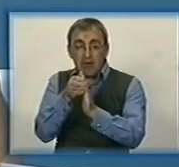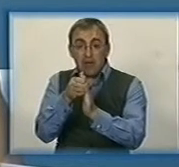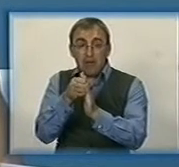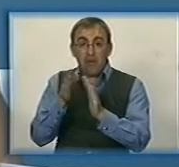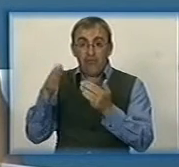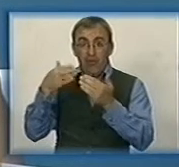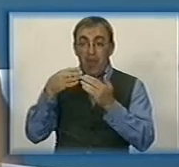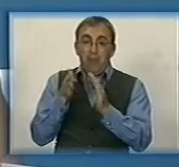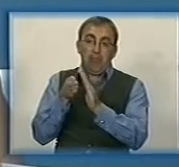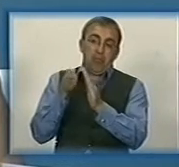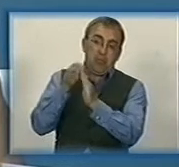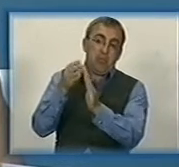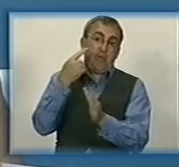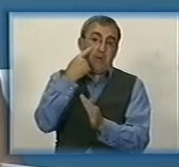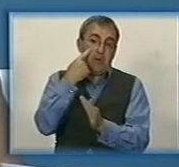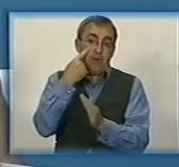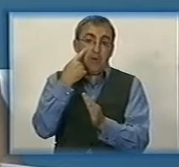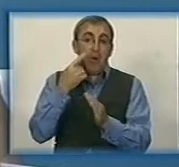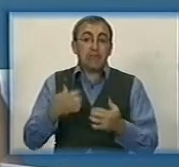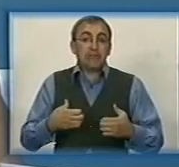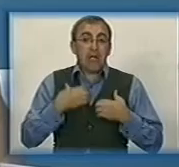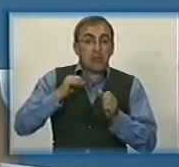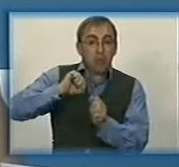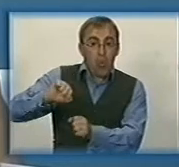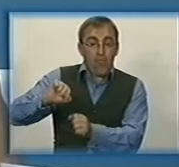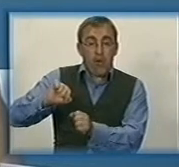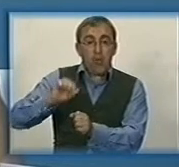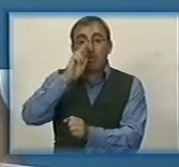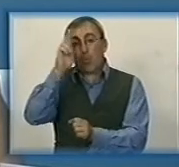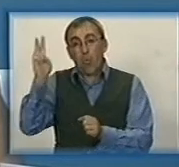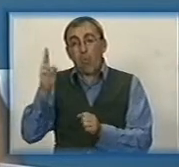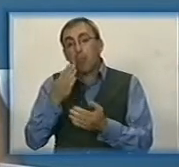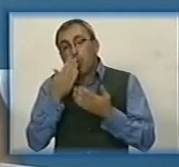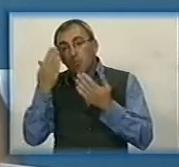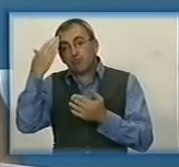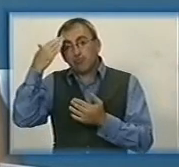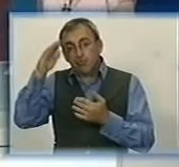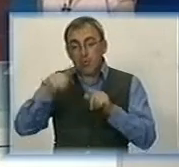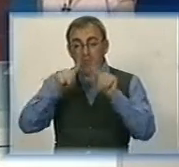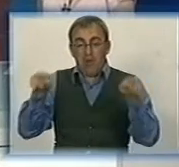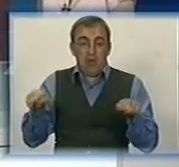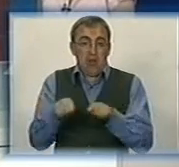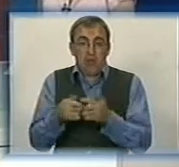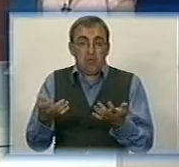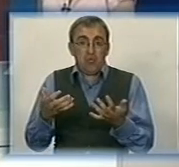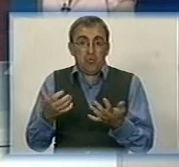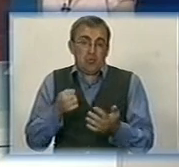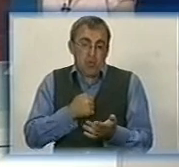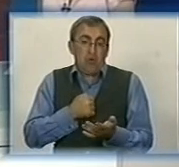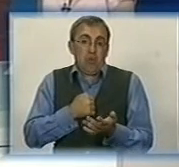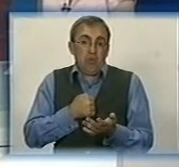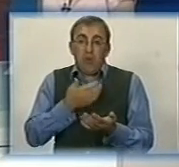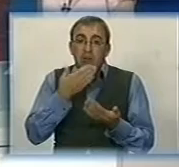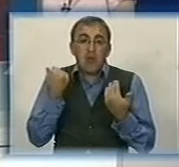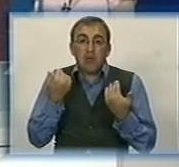двери торчит квитанцию, то застраховаться от того, что кто-то прочитает чужую квитанцию, ну, к сожалению, нету